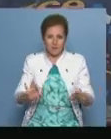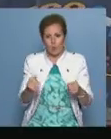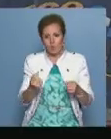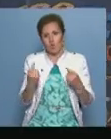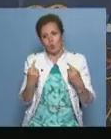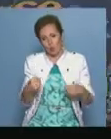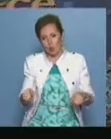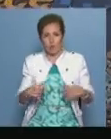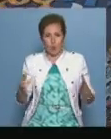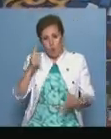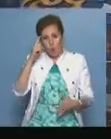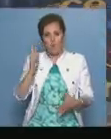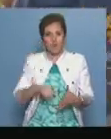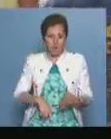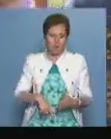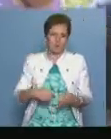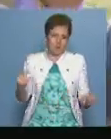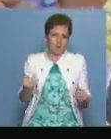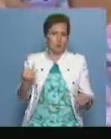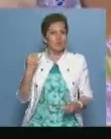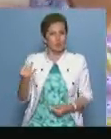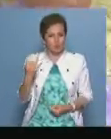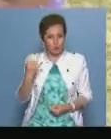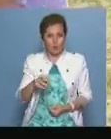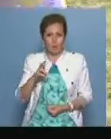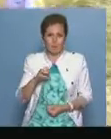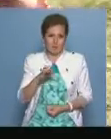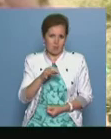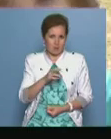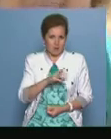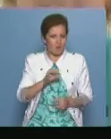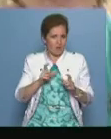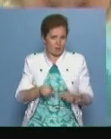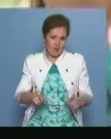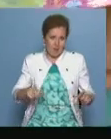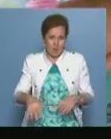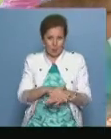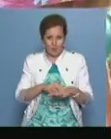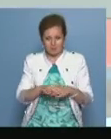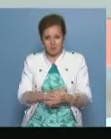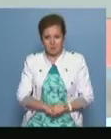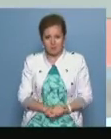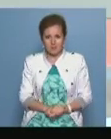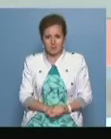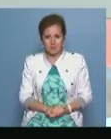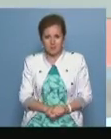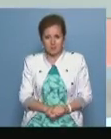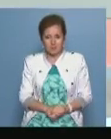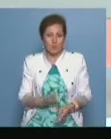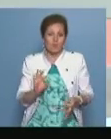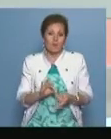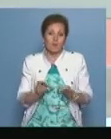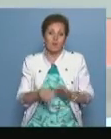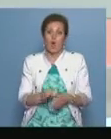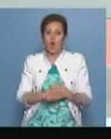более уверенную историю бессермянского народа. Лена Слесарева, Максим Кузнецов, телеканал «Моя Удмуртия». В Ижевске